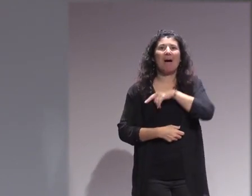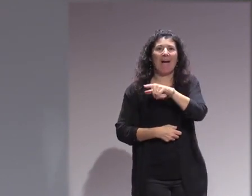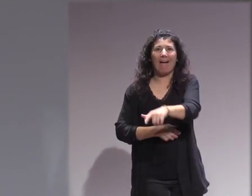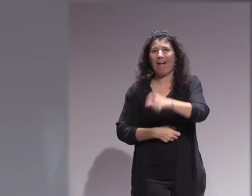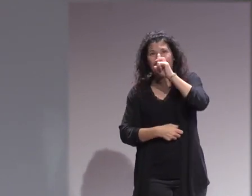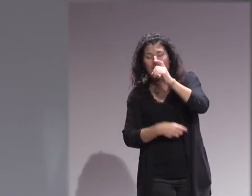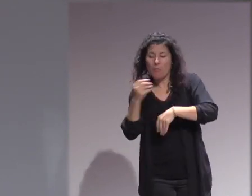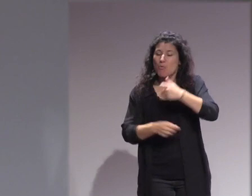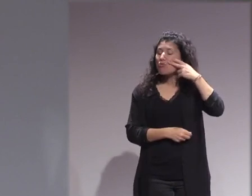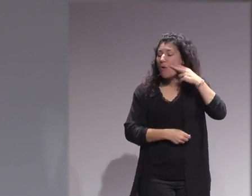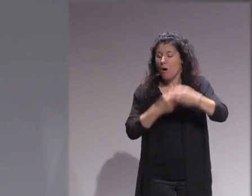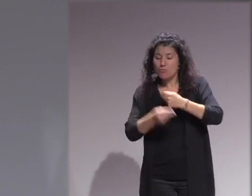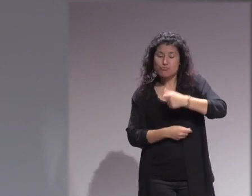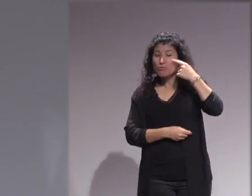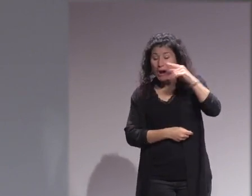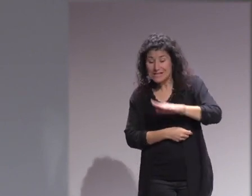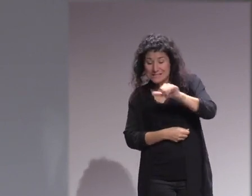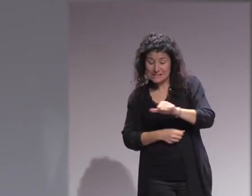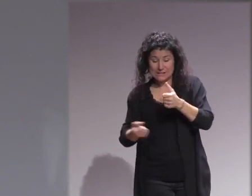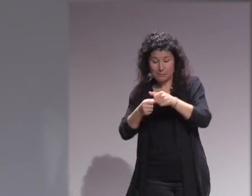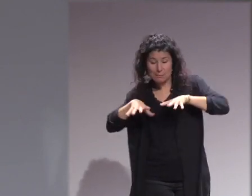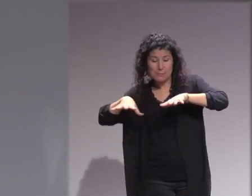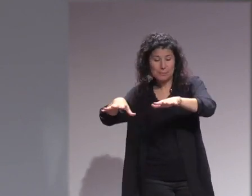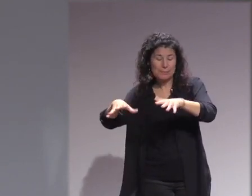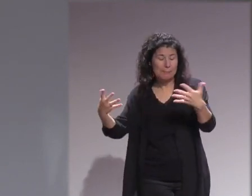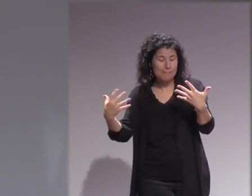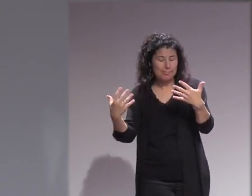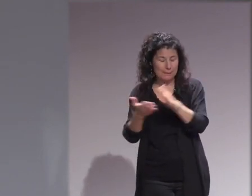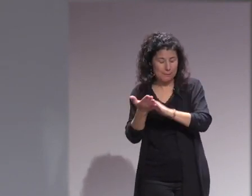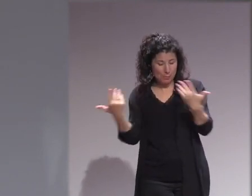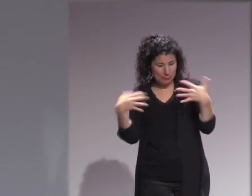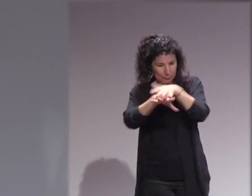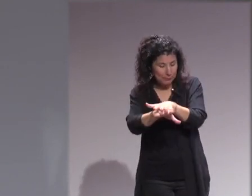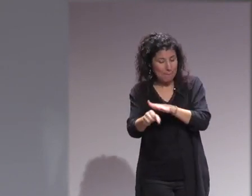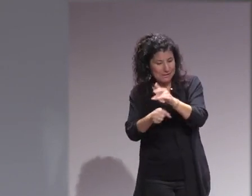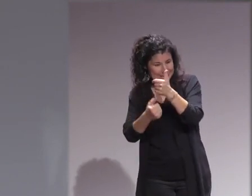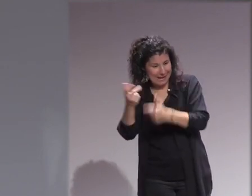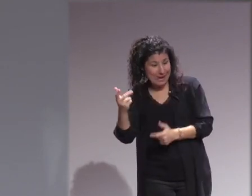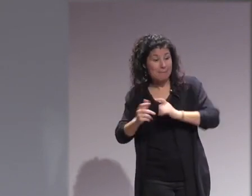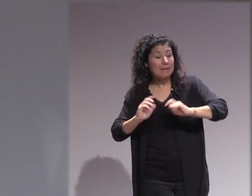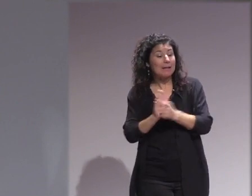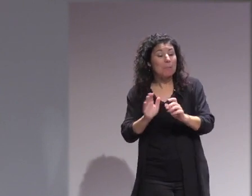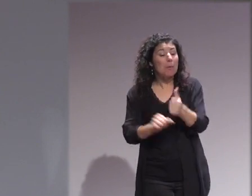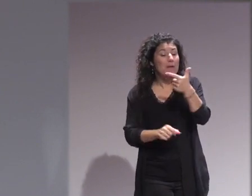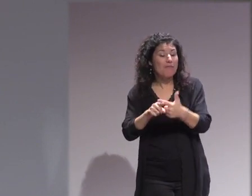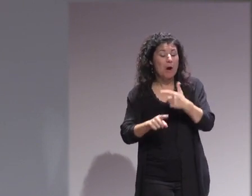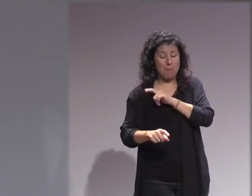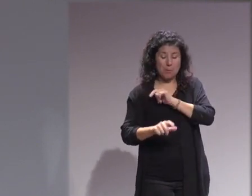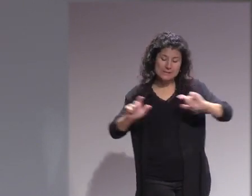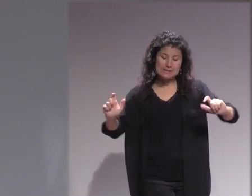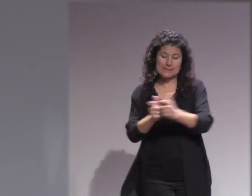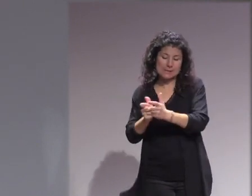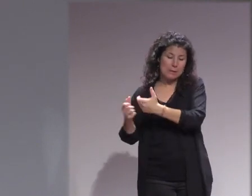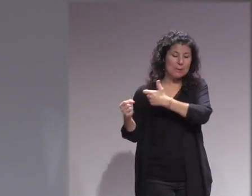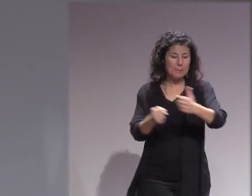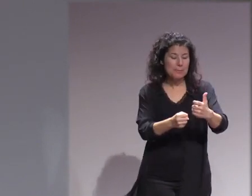intégrés. Quand vous allez vous faire contrôler par la police la première fois, ou emmener au poste parce que vous n'aviez pas vos papiers d'identité, est-ce que vos parents, quand vous